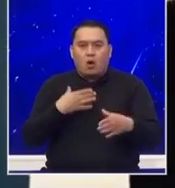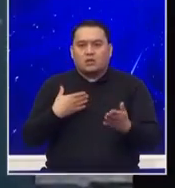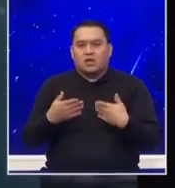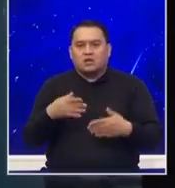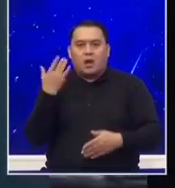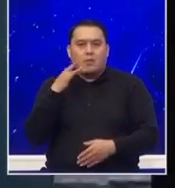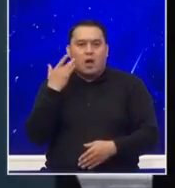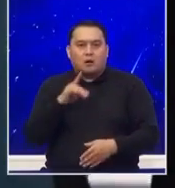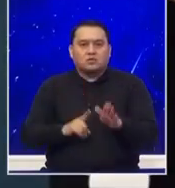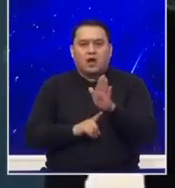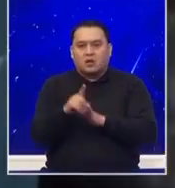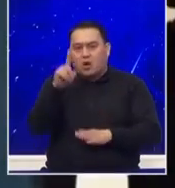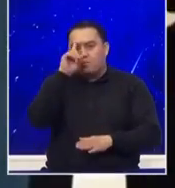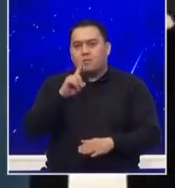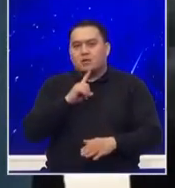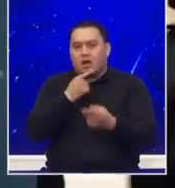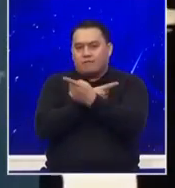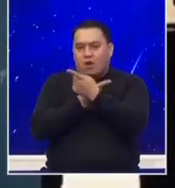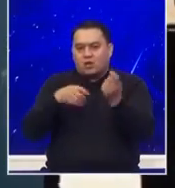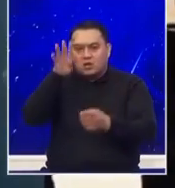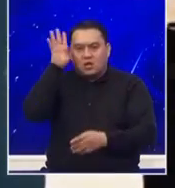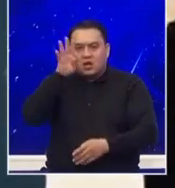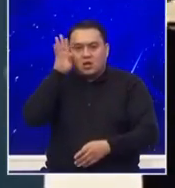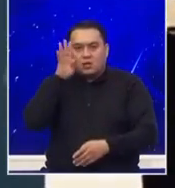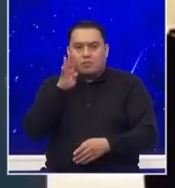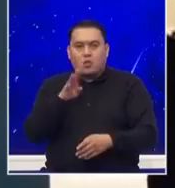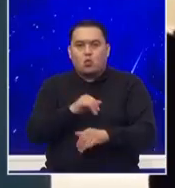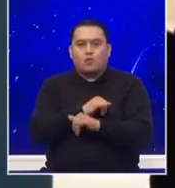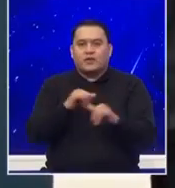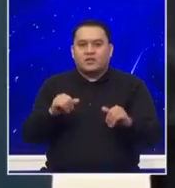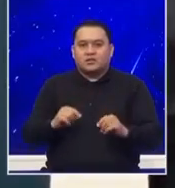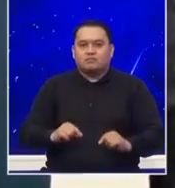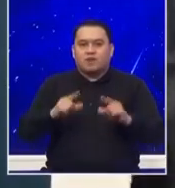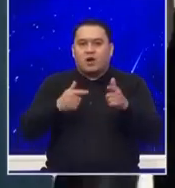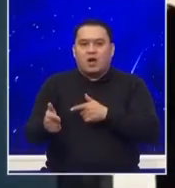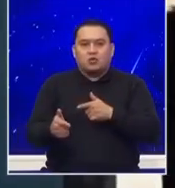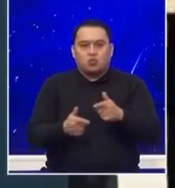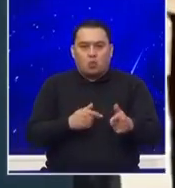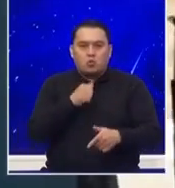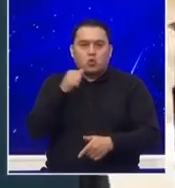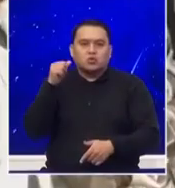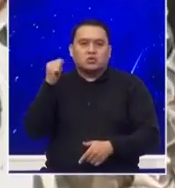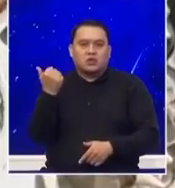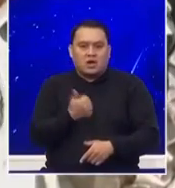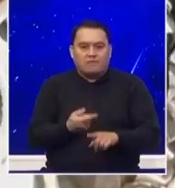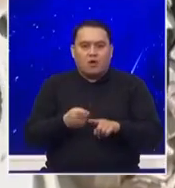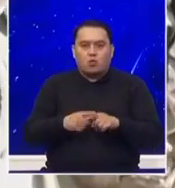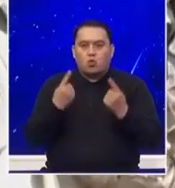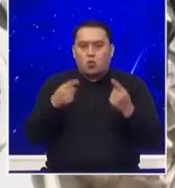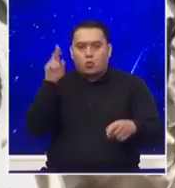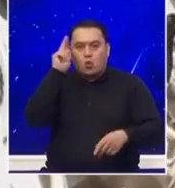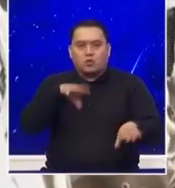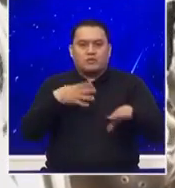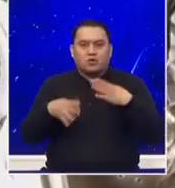отношений с США. Еще в начале месяца было объявлено, что иранский флот повысил статус боеготовности, а на прошлой неделе страна провела крупные